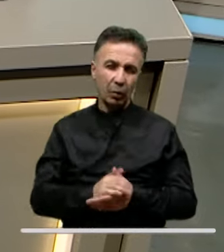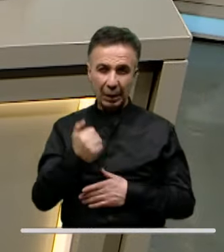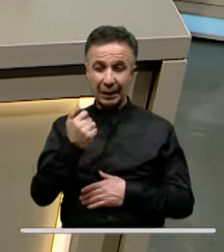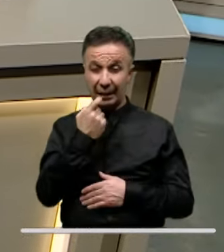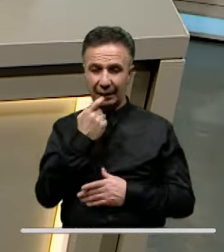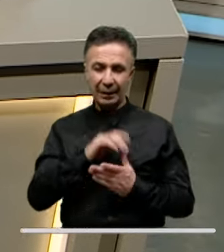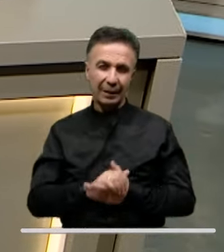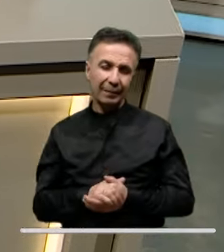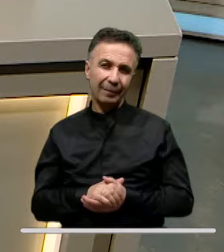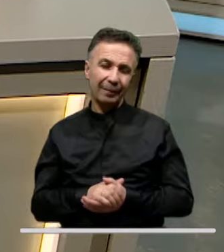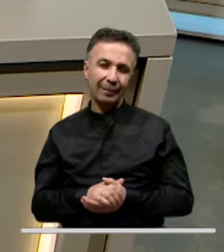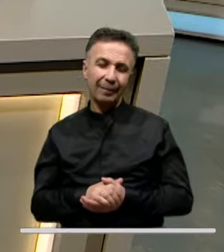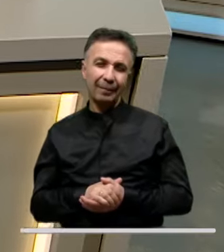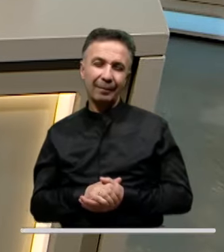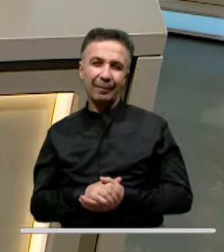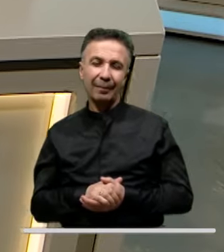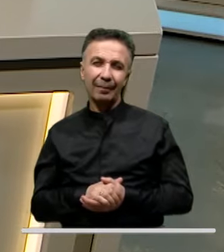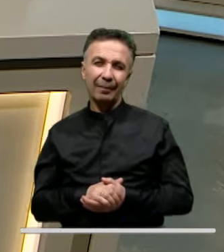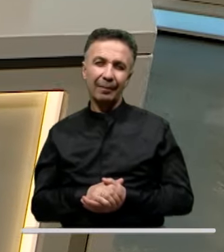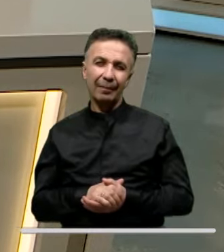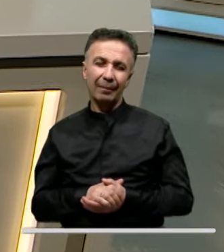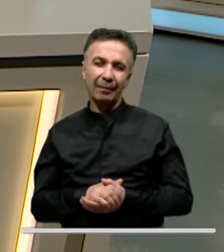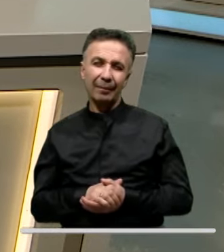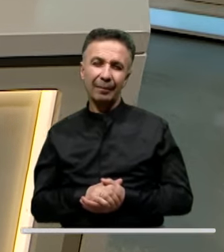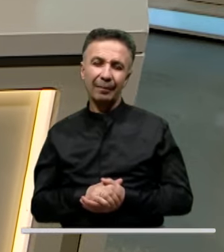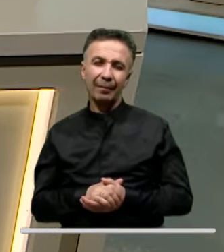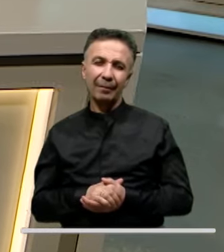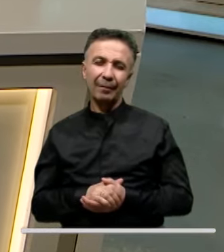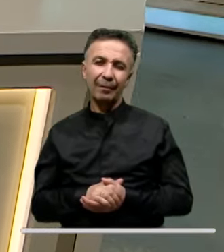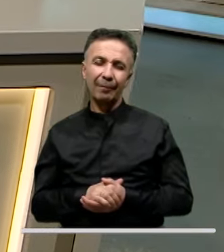Bu yılda ödeyecek miyim mi diyorsunuz? Yani